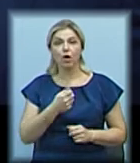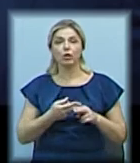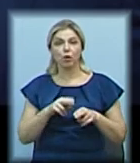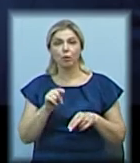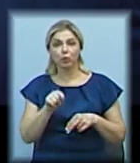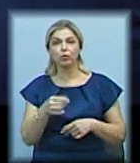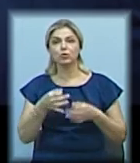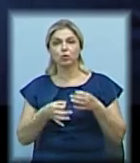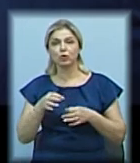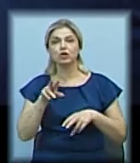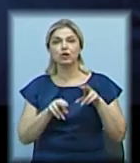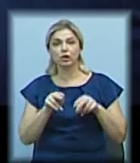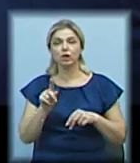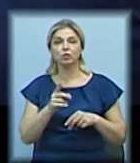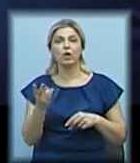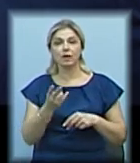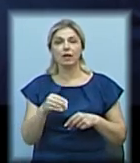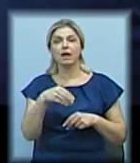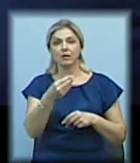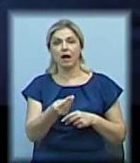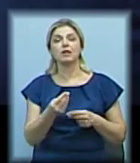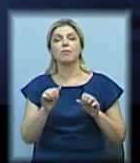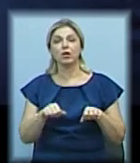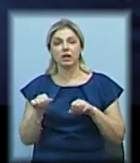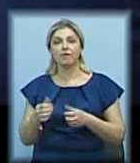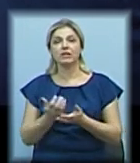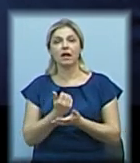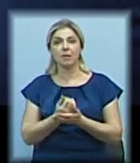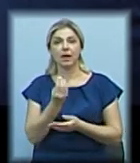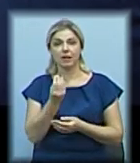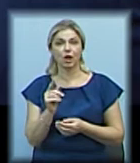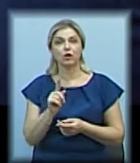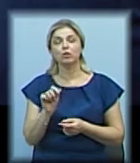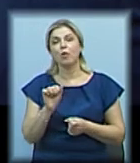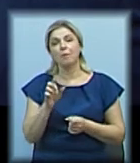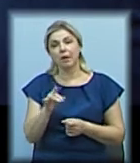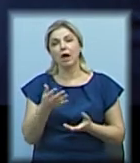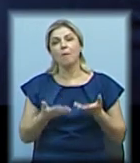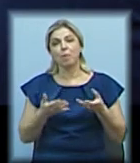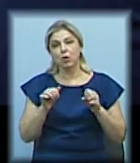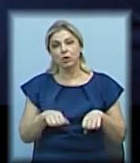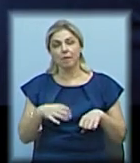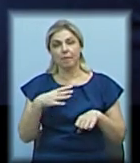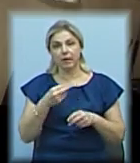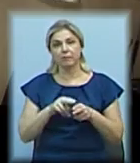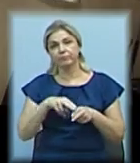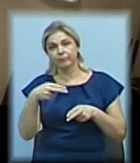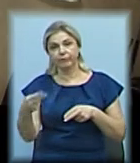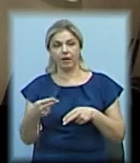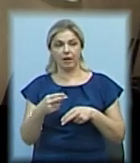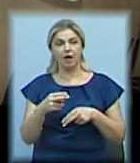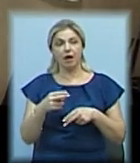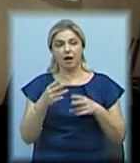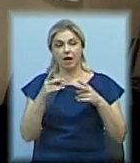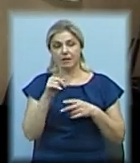заважав надати можливість йому заробляти гроші для того, щоб можливо було відшкодувати шкоду потерпілій стороні. Дитину